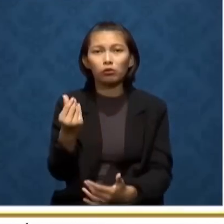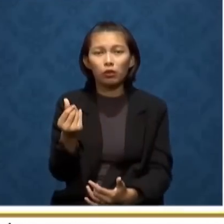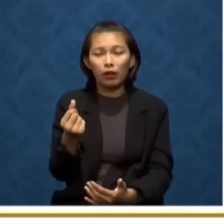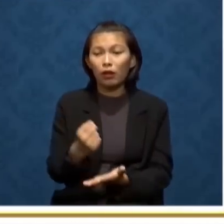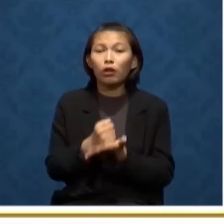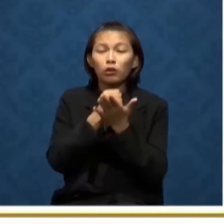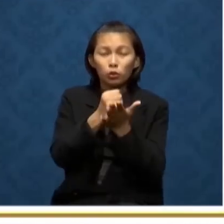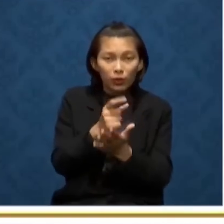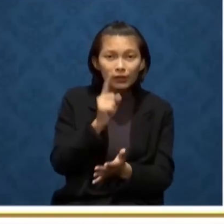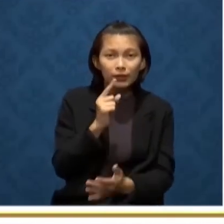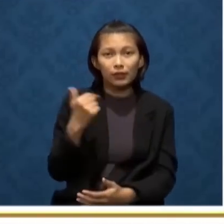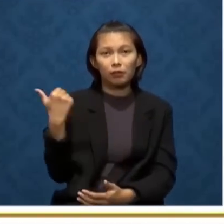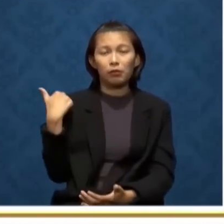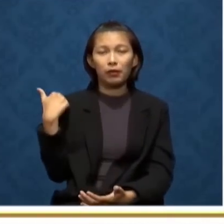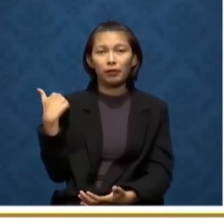ช่วยเหอได้จิๆ หรอไม่